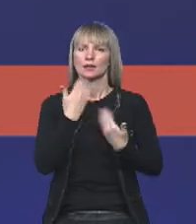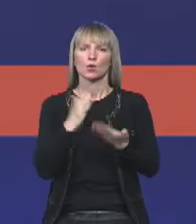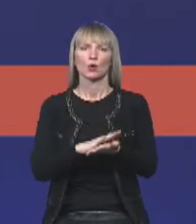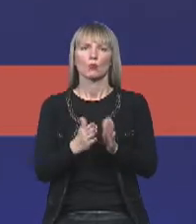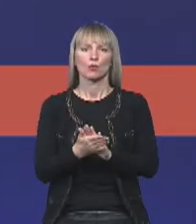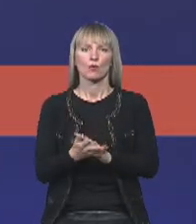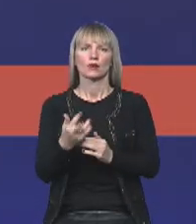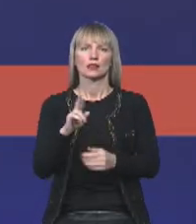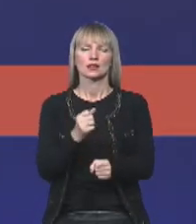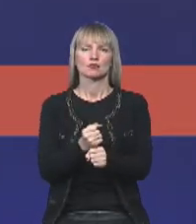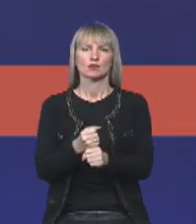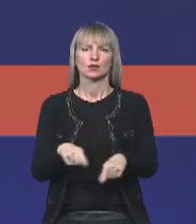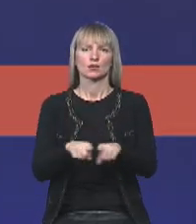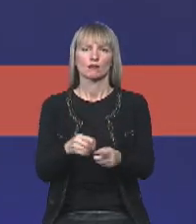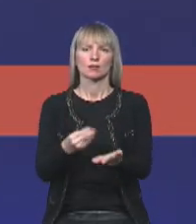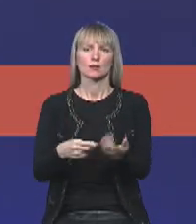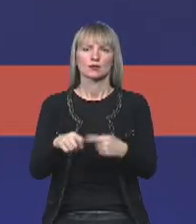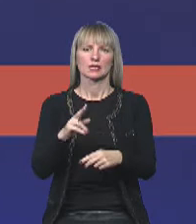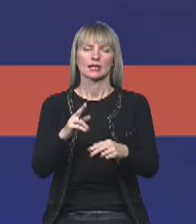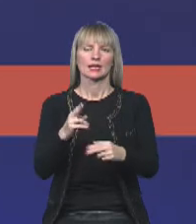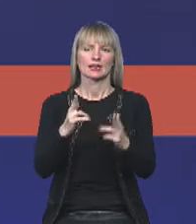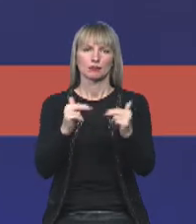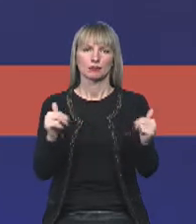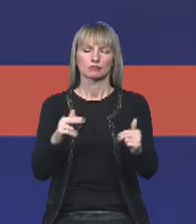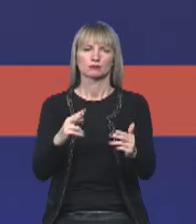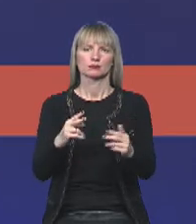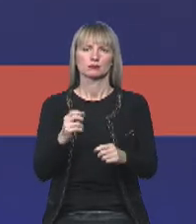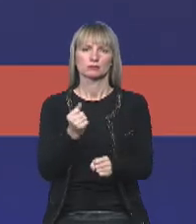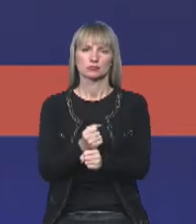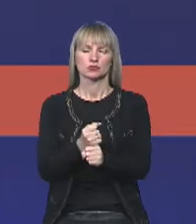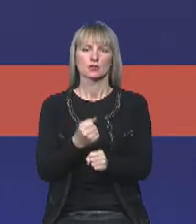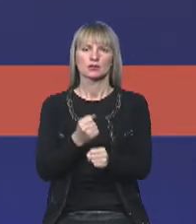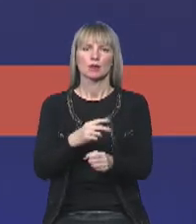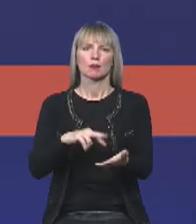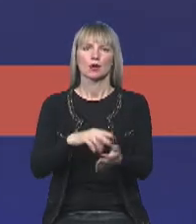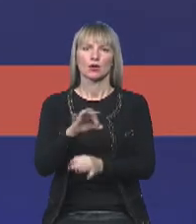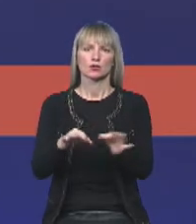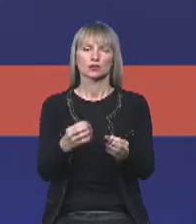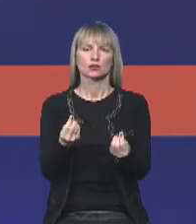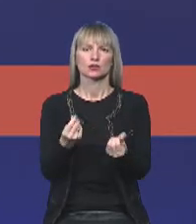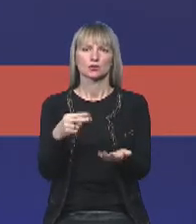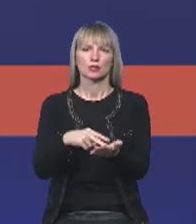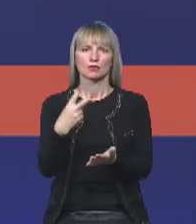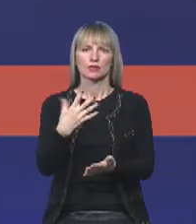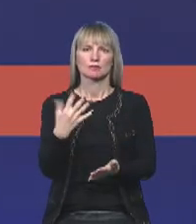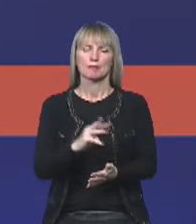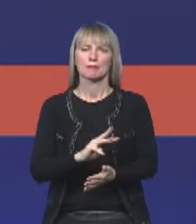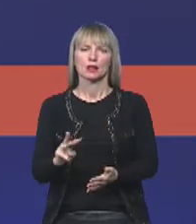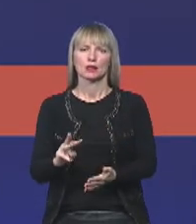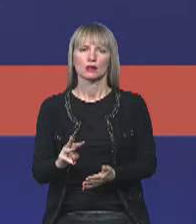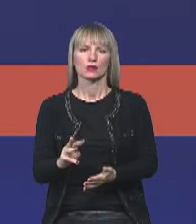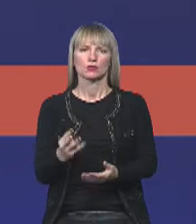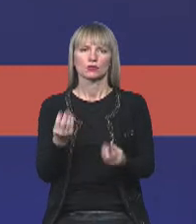для створення такого бізнесу. От, наприклад, Дніпро він побудував. Розрахував повністю проєкт, їх проєкт коштує 25 мільйонів, строк